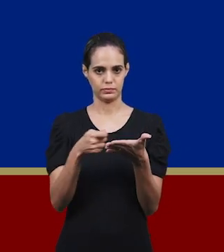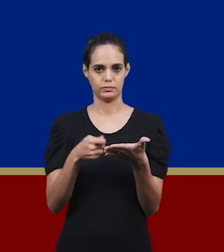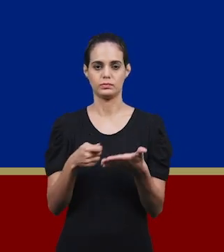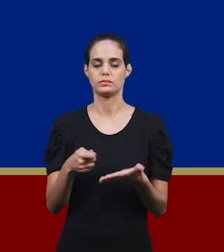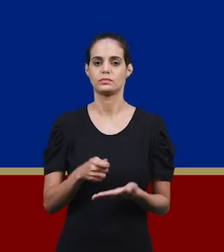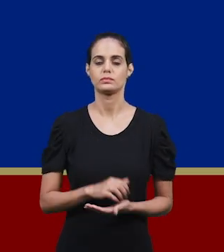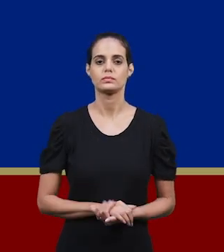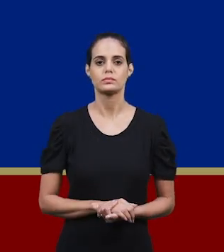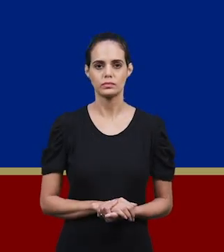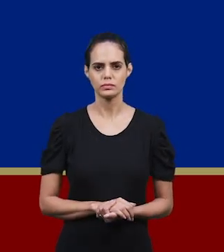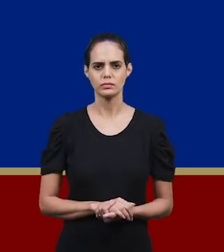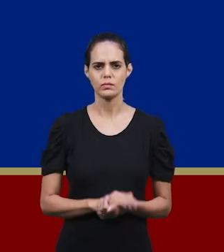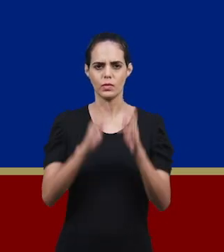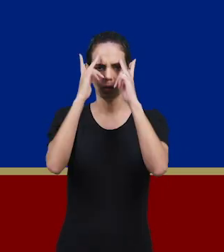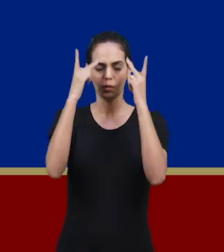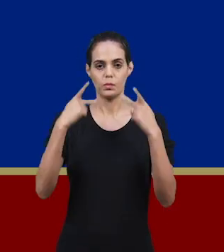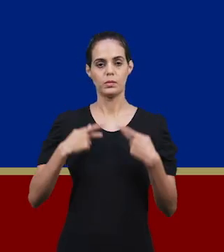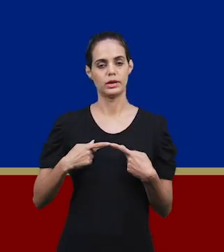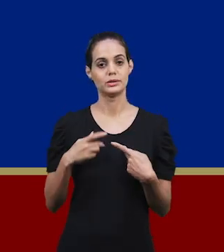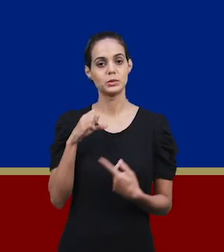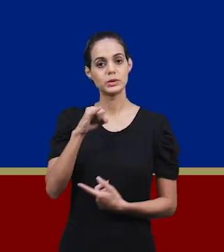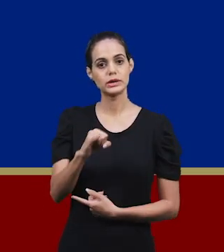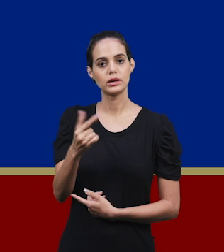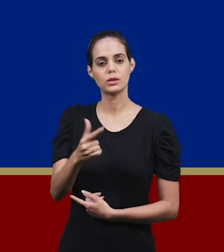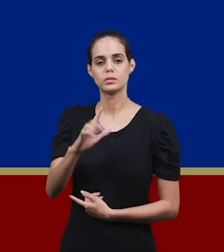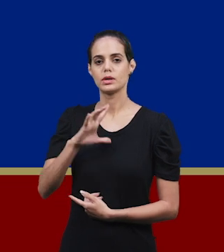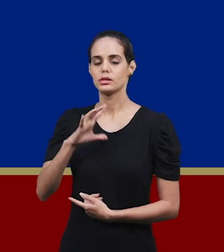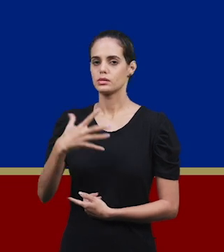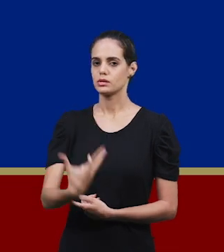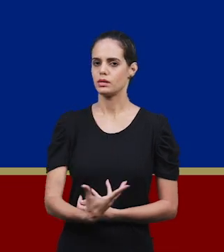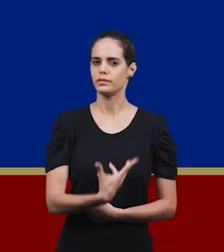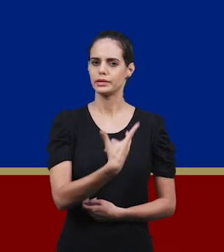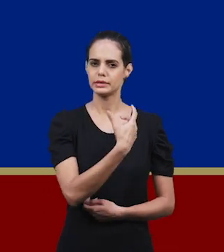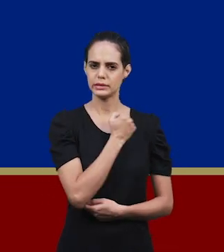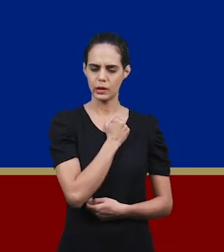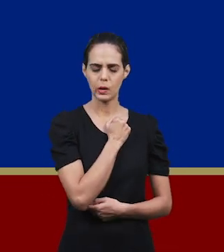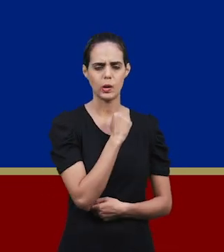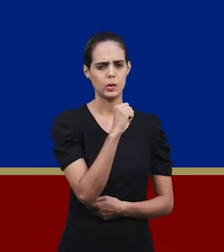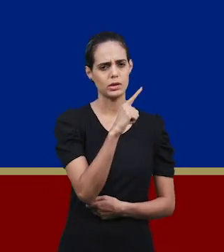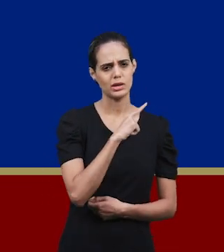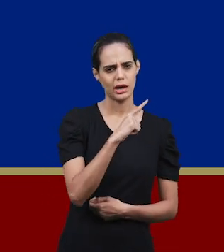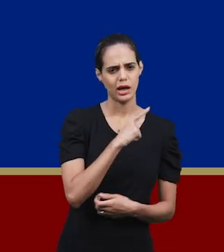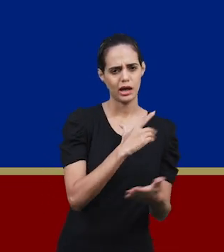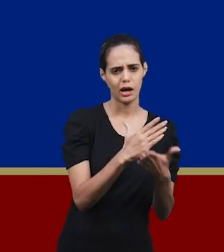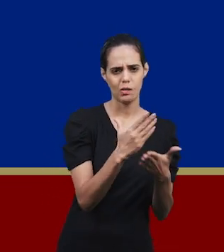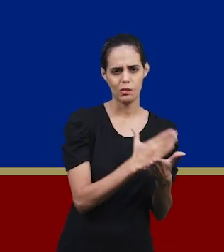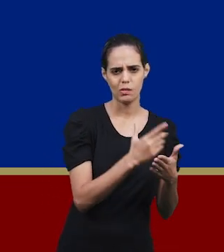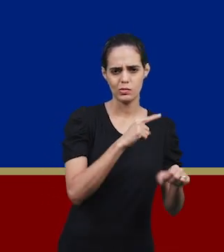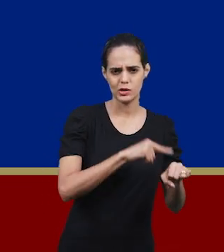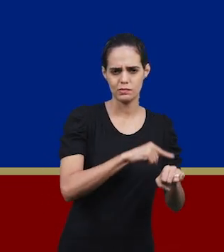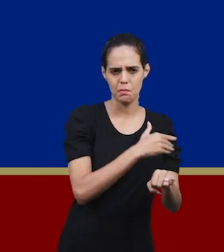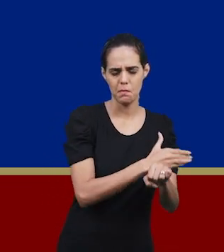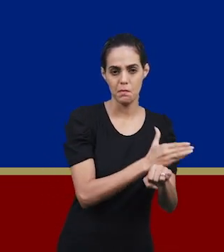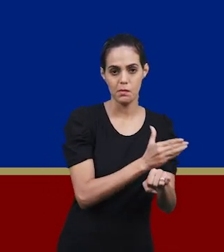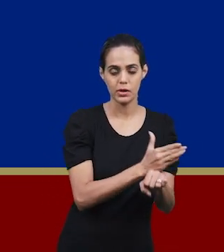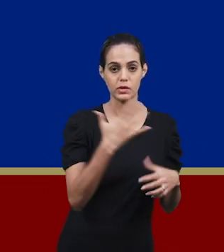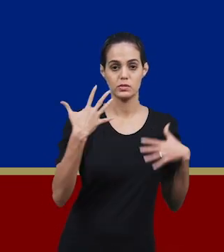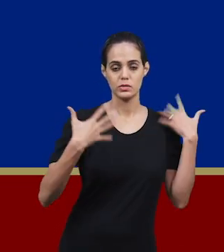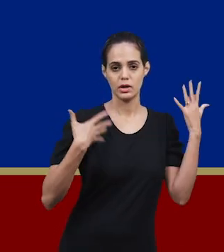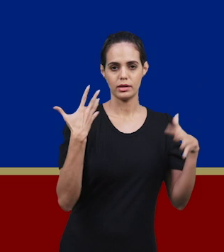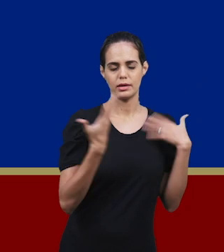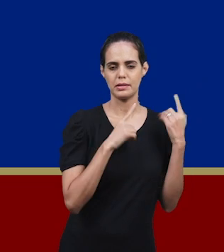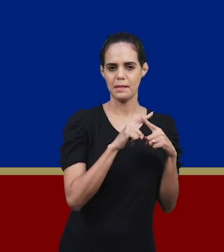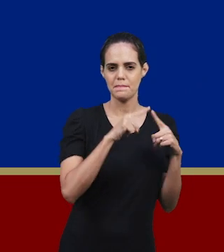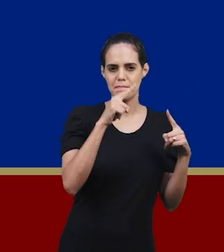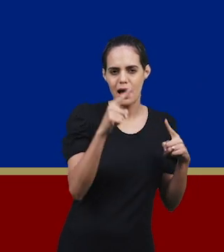nous a écrit « L'homme sans le salut, des fois, reçoit quelques petites portions de